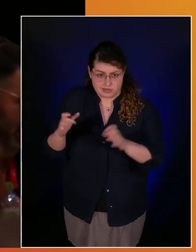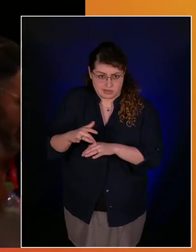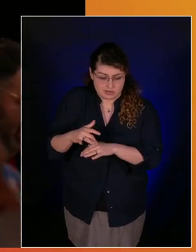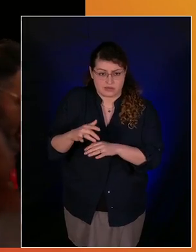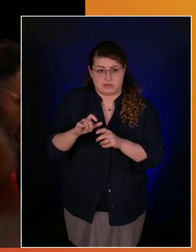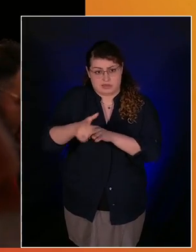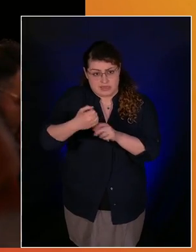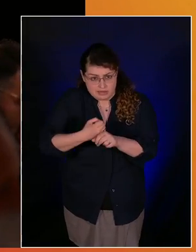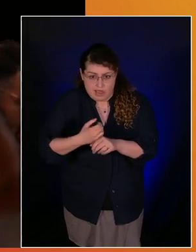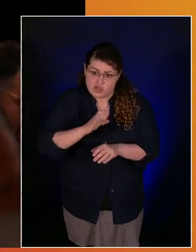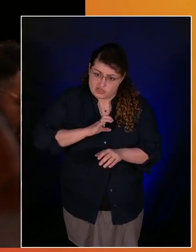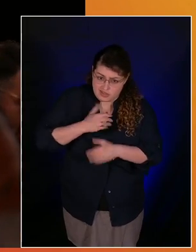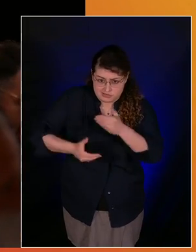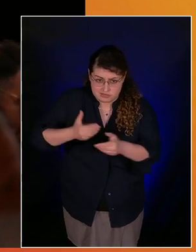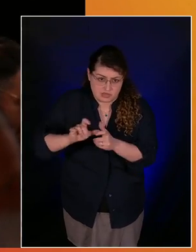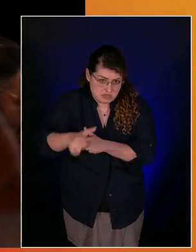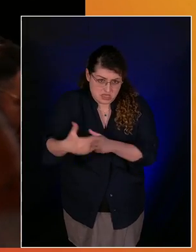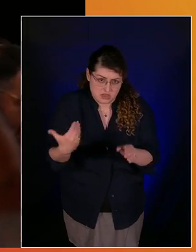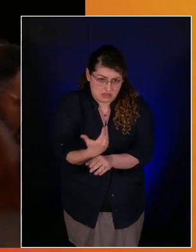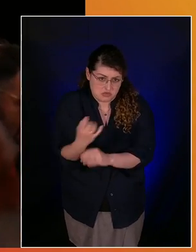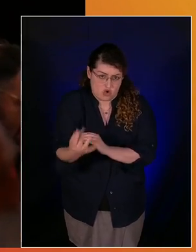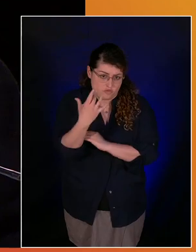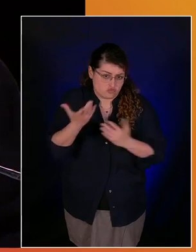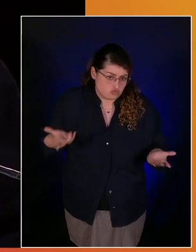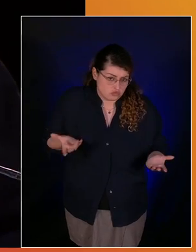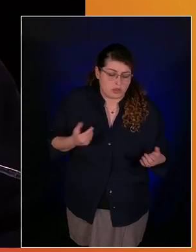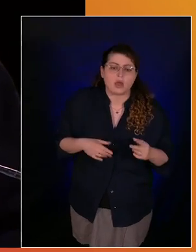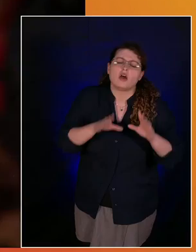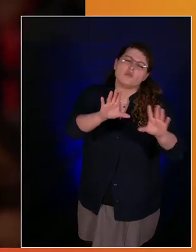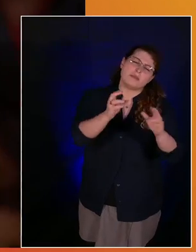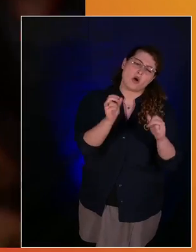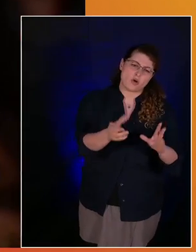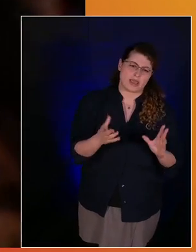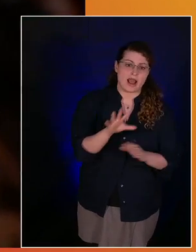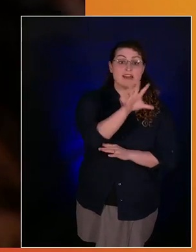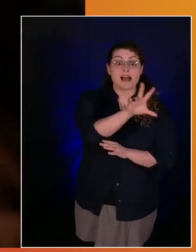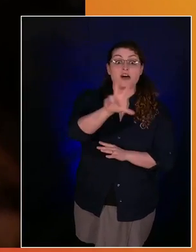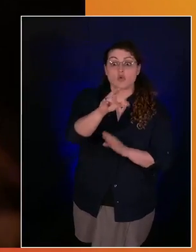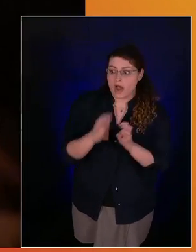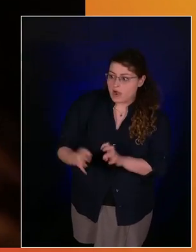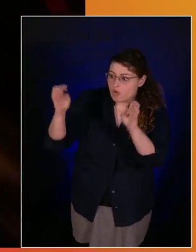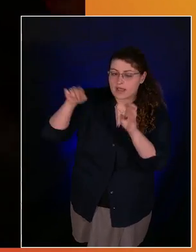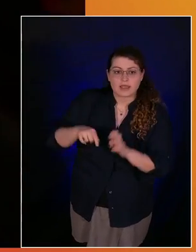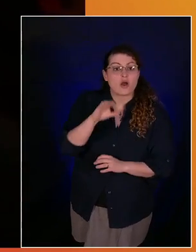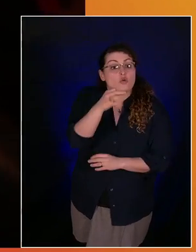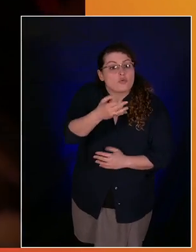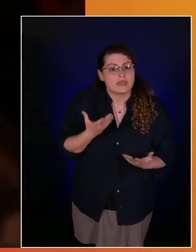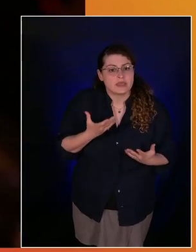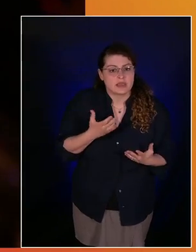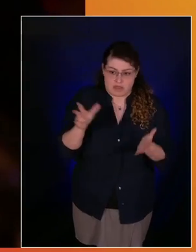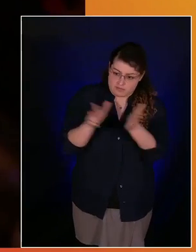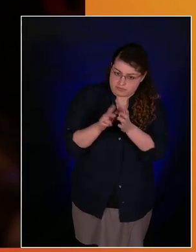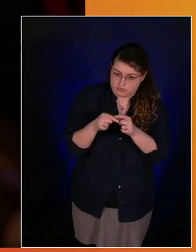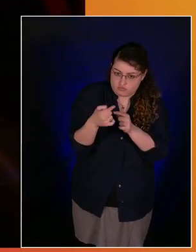suite et c'est pas passé c'est pas mais c'est pas pour ça que à la limite ok là c'est le 53e mais mais prenez- en acte pour le